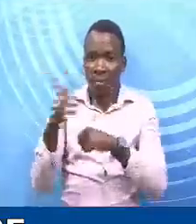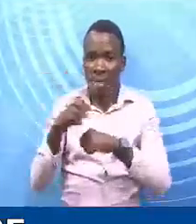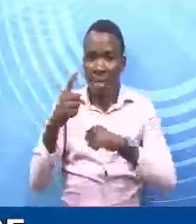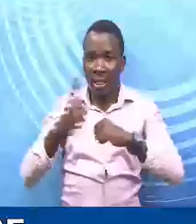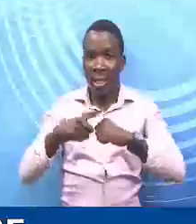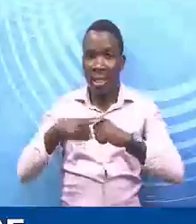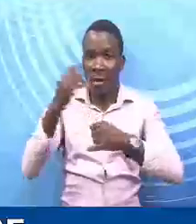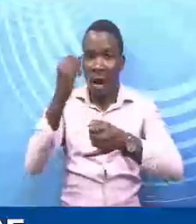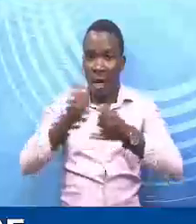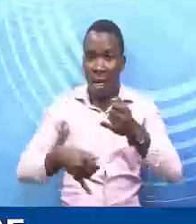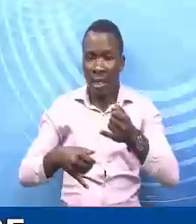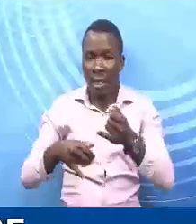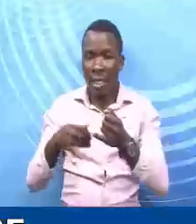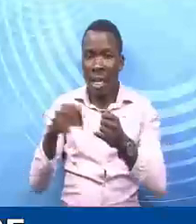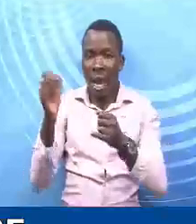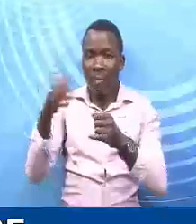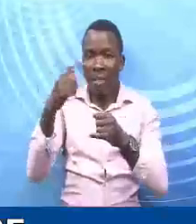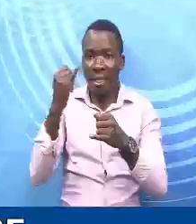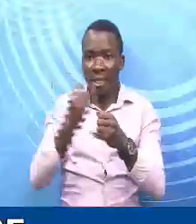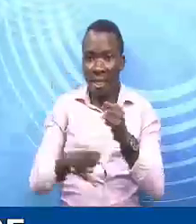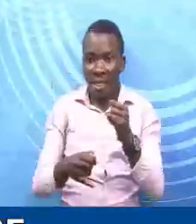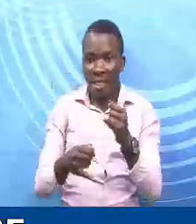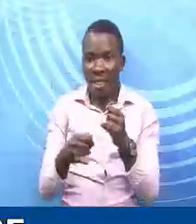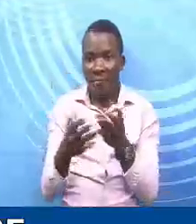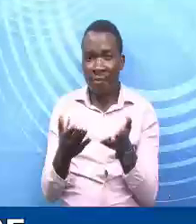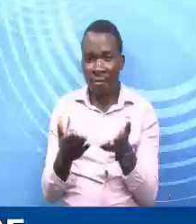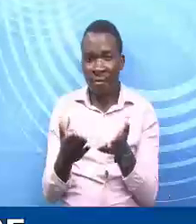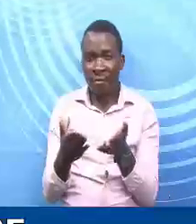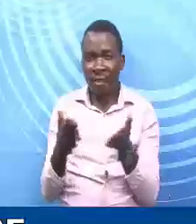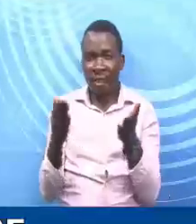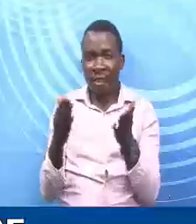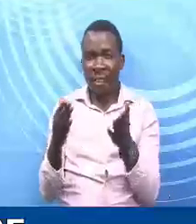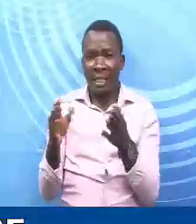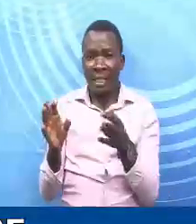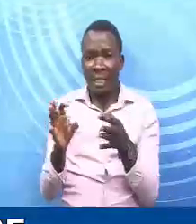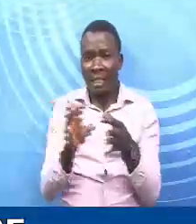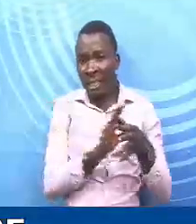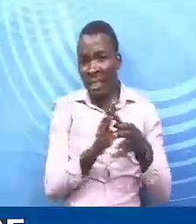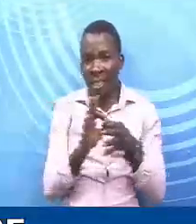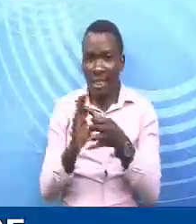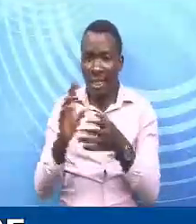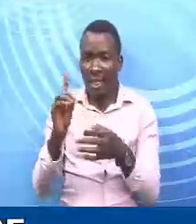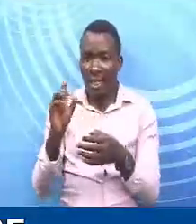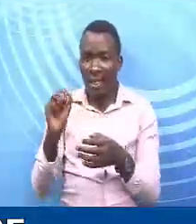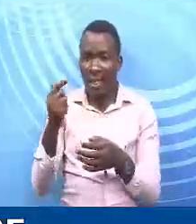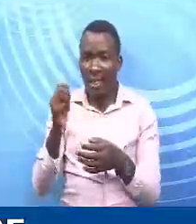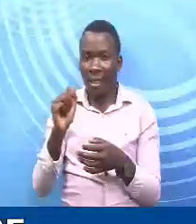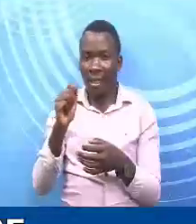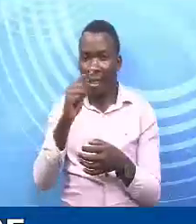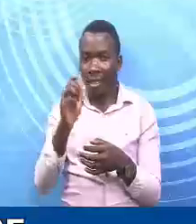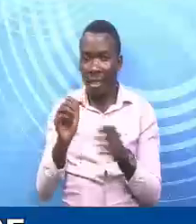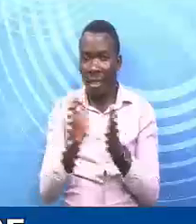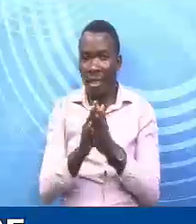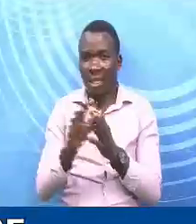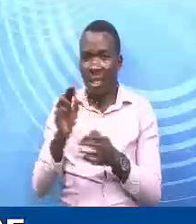gurashize, atandatu gurarangiye rwose. Mama cyahuzaga gake ka dagaza nako mu cyabisike